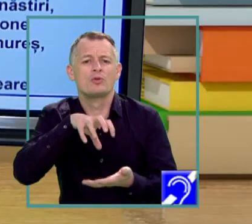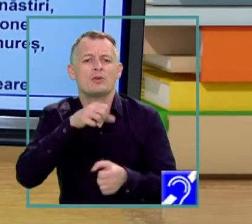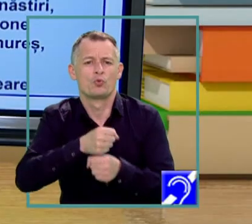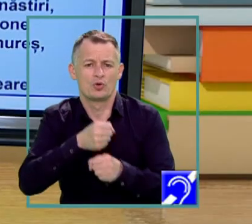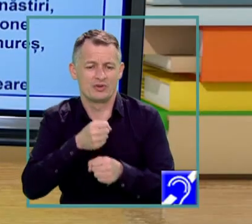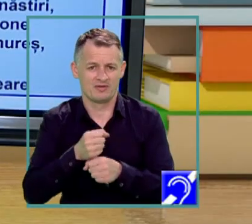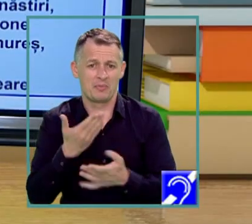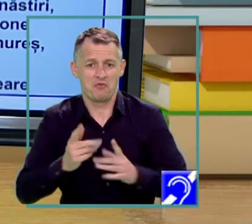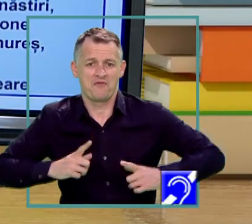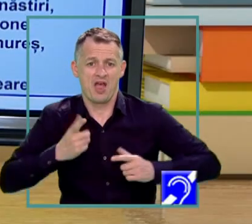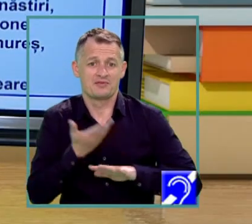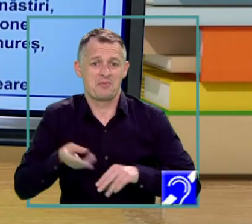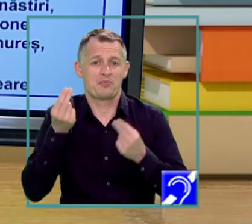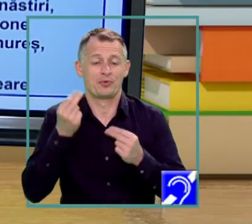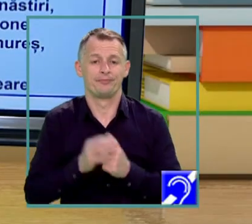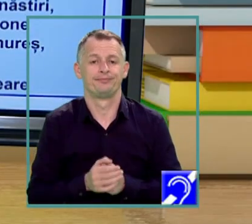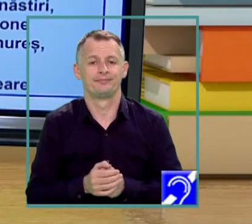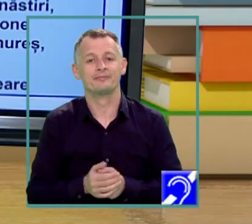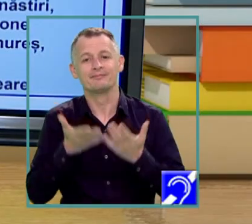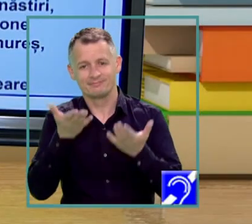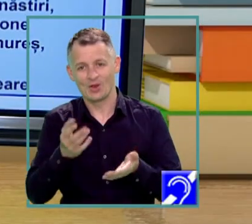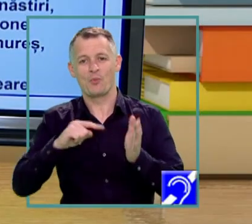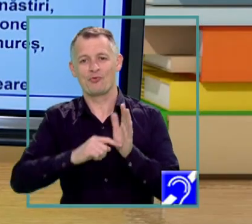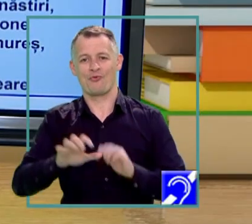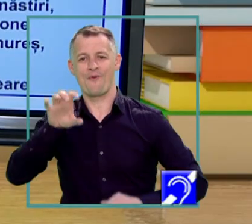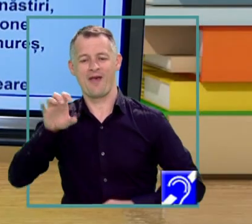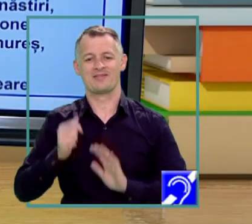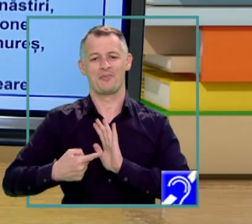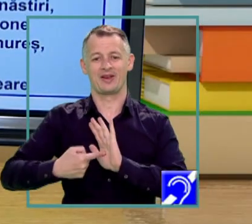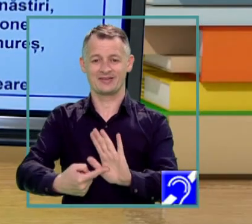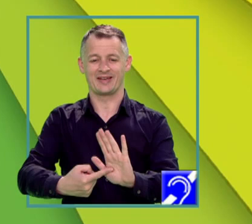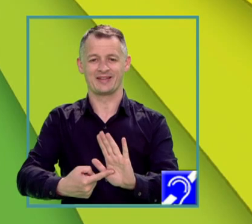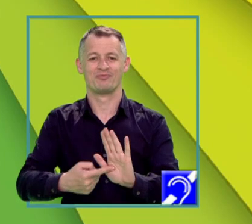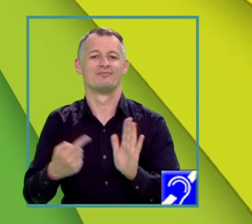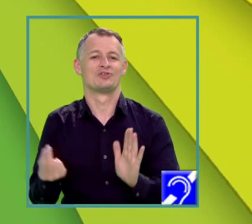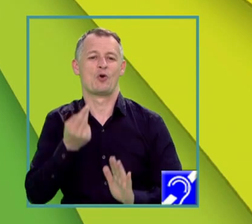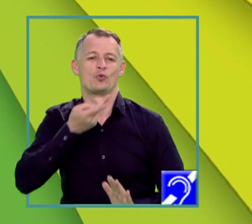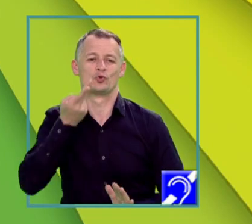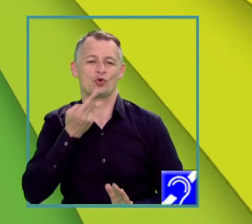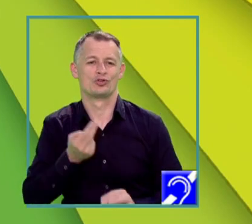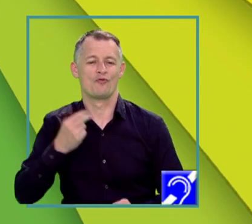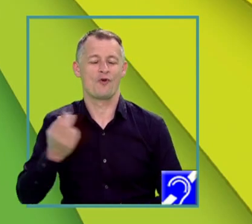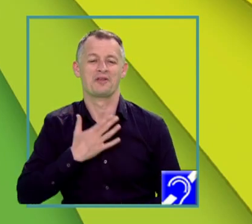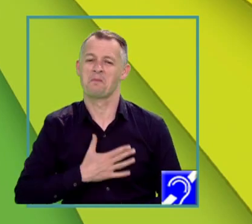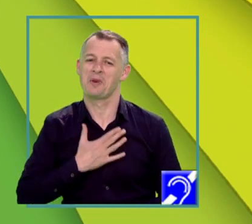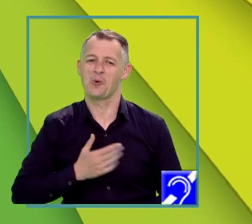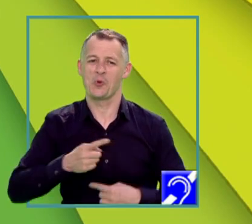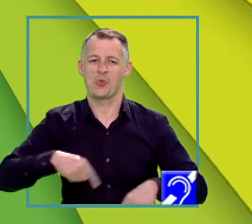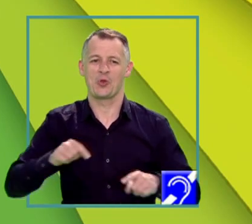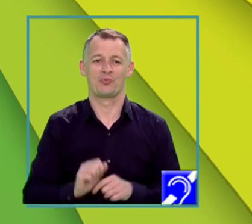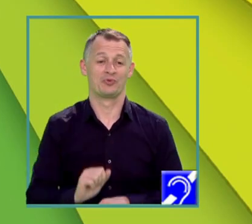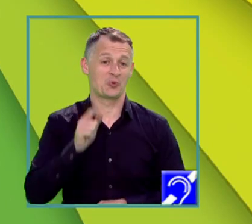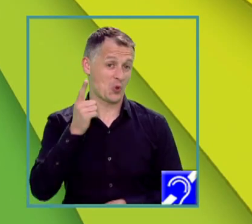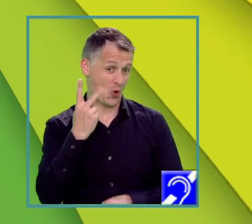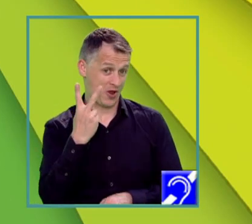PSI desigur punctul E Aparent am un subiect dacă foarte ușor și foarte plăcut nouă doi